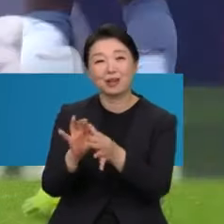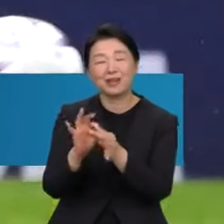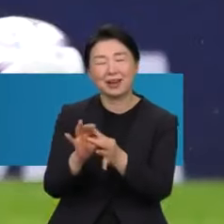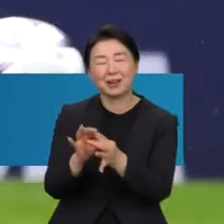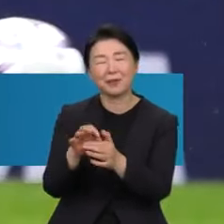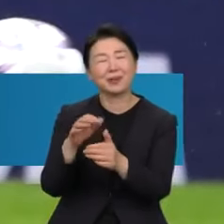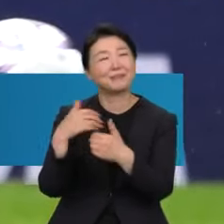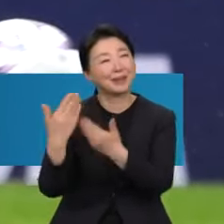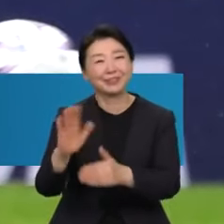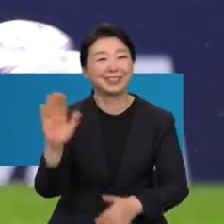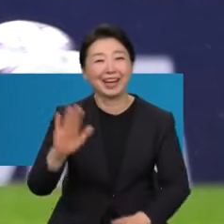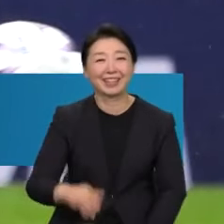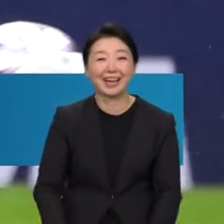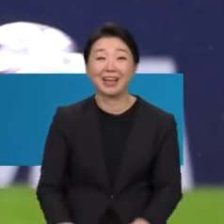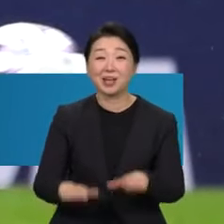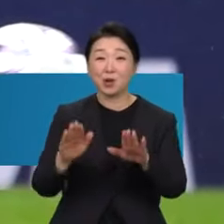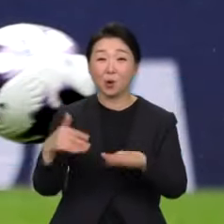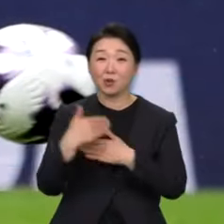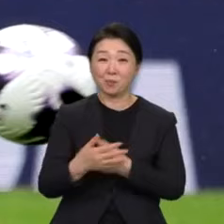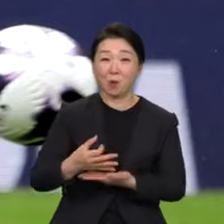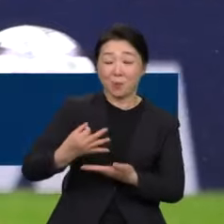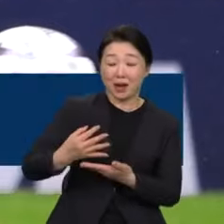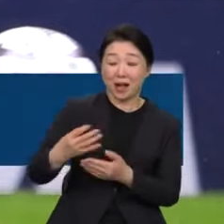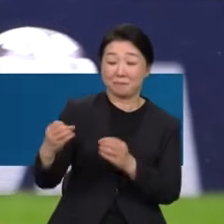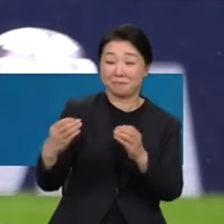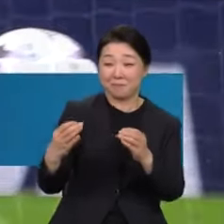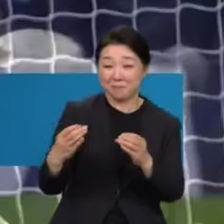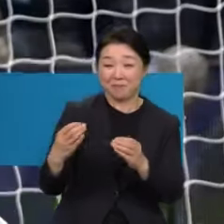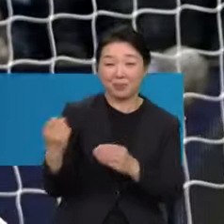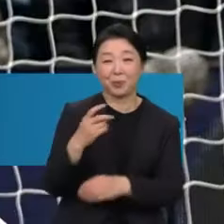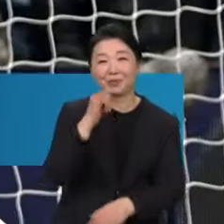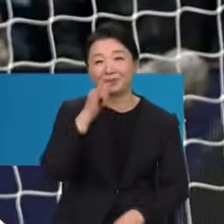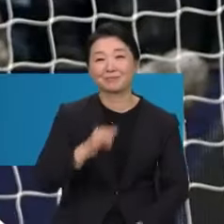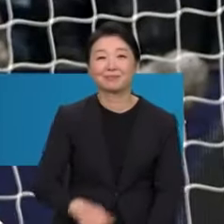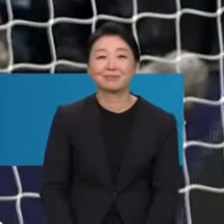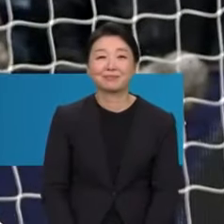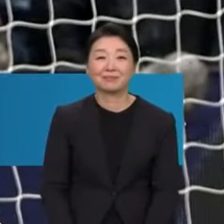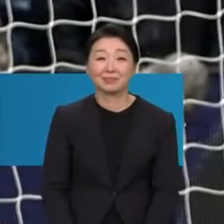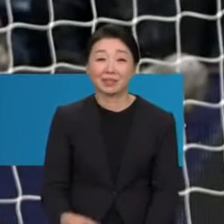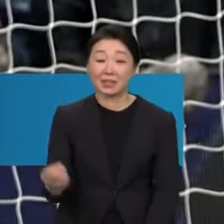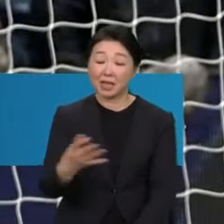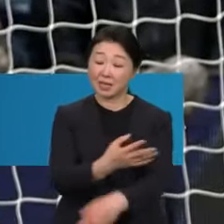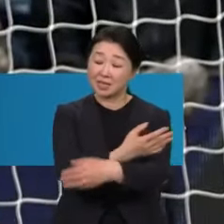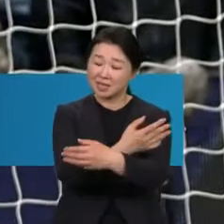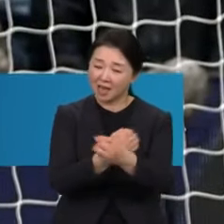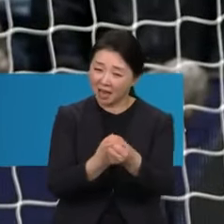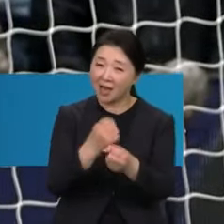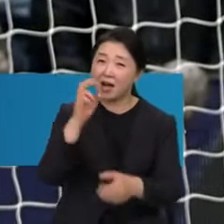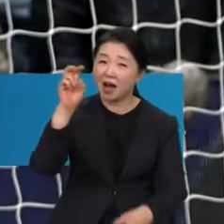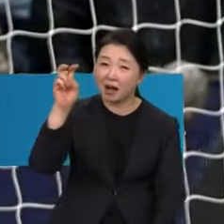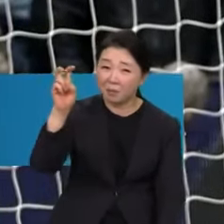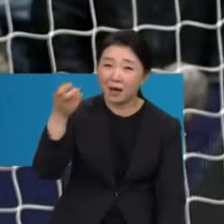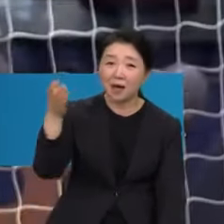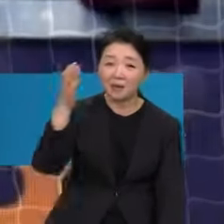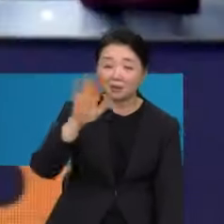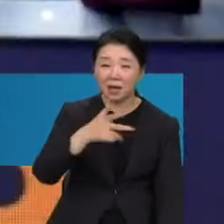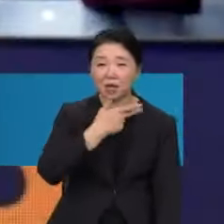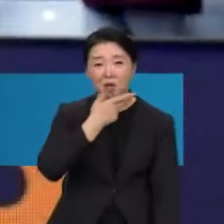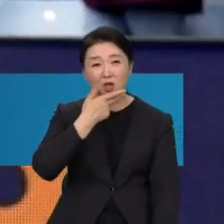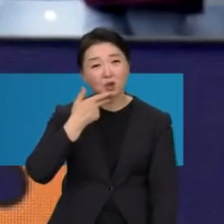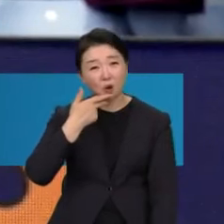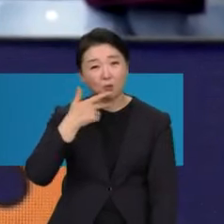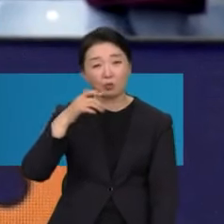놔두질 않았는데요. 오늘은 몸값 얘기도 또 한 번 나왔습니다. 재계약에 무게가 실리고 있지만